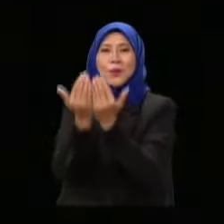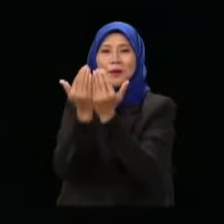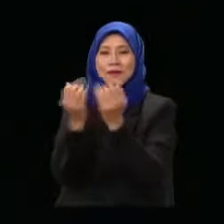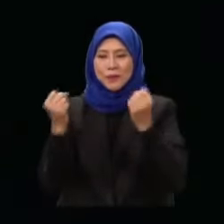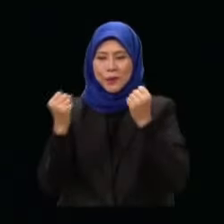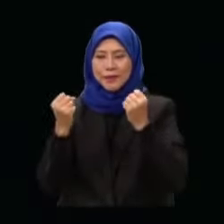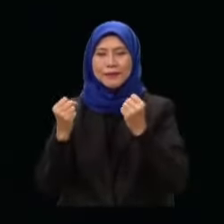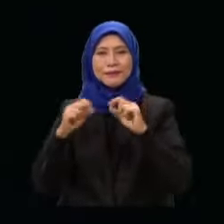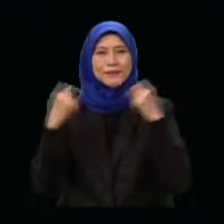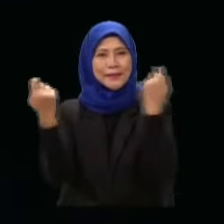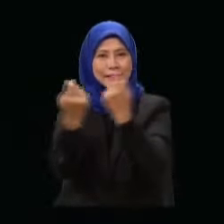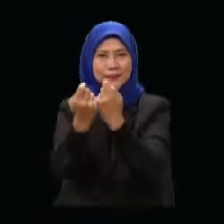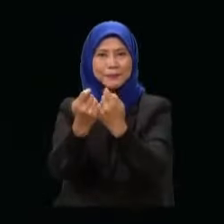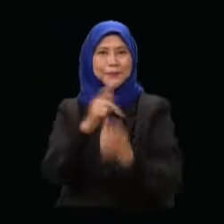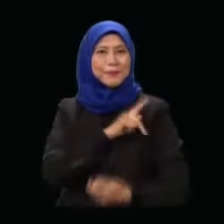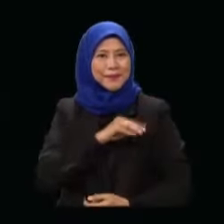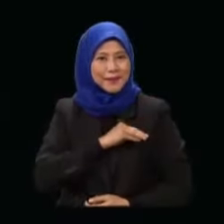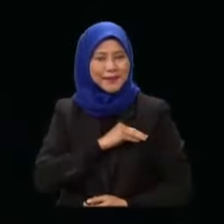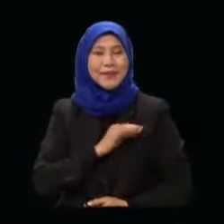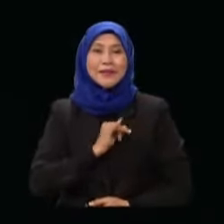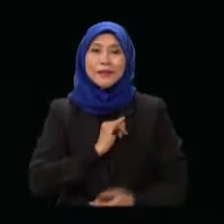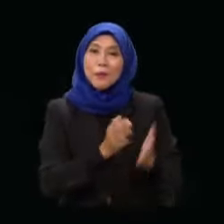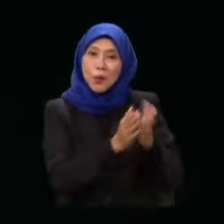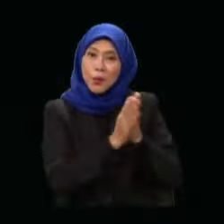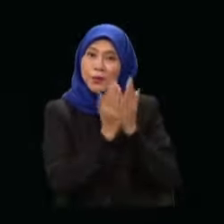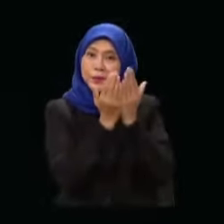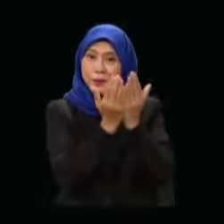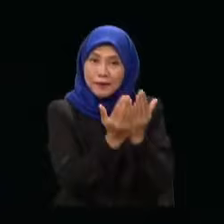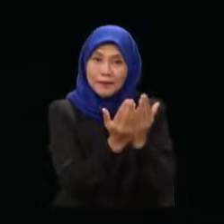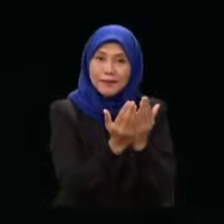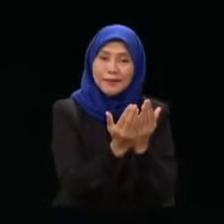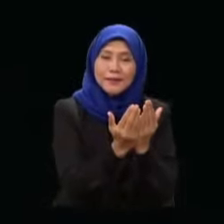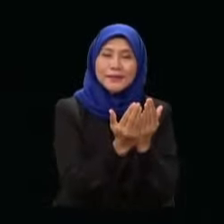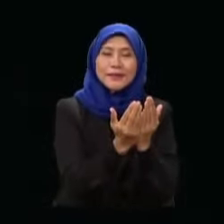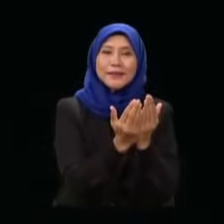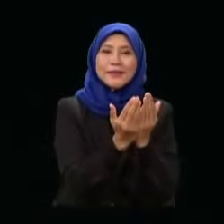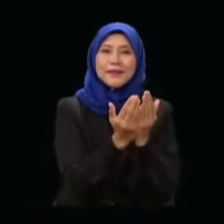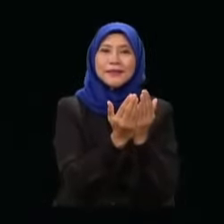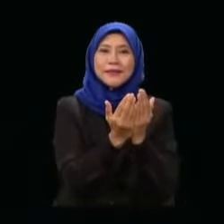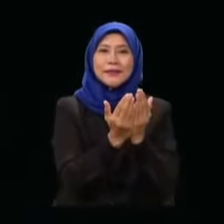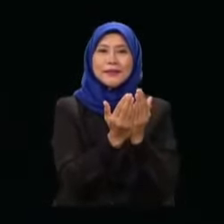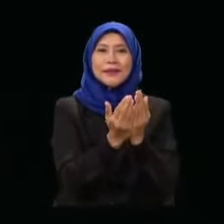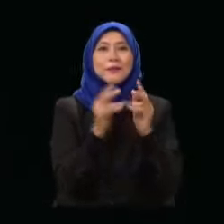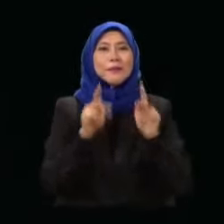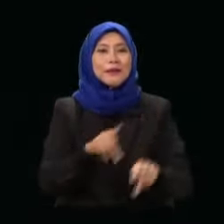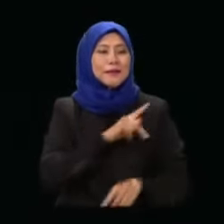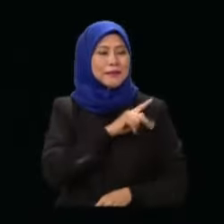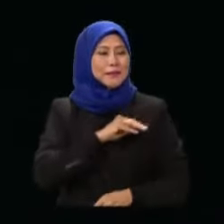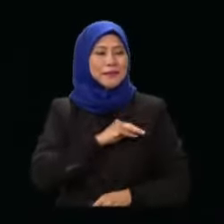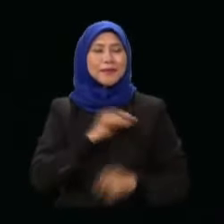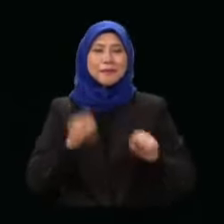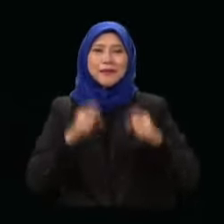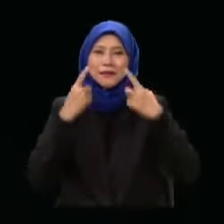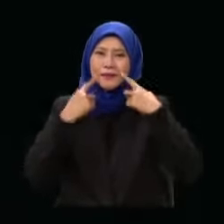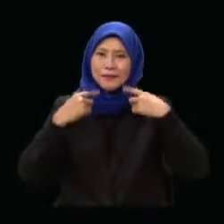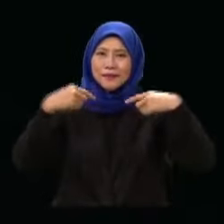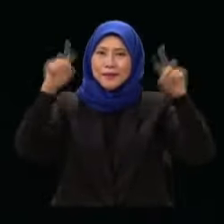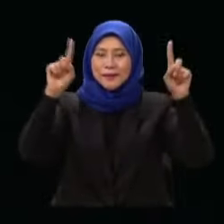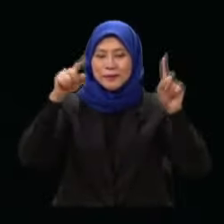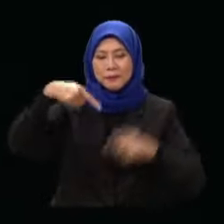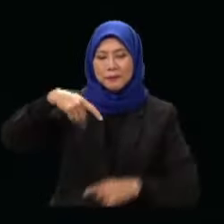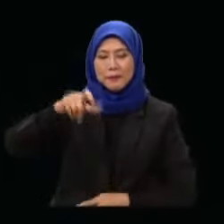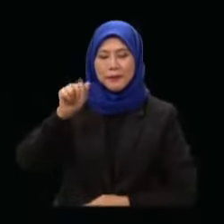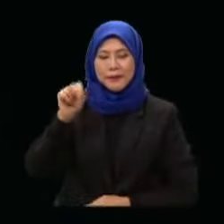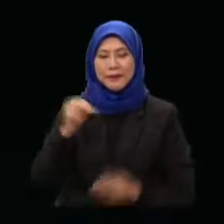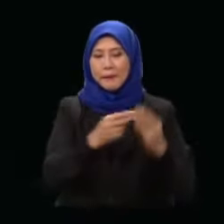kekuatan buat NATO dan pasukan di Kementerian Hai minta menawa doakan supaya kayak Kementerian dapat mencairkan Clan